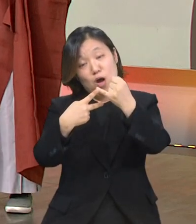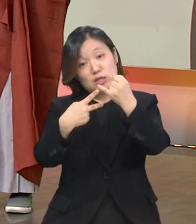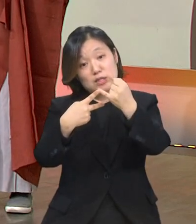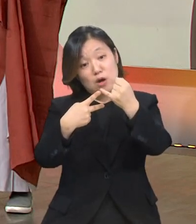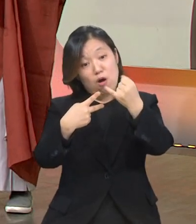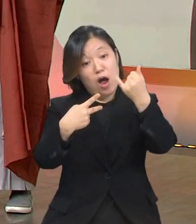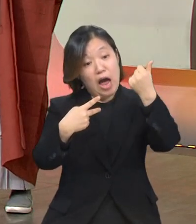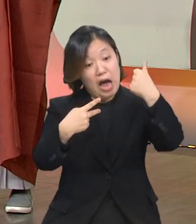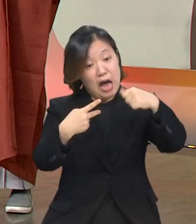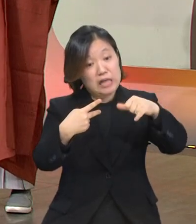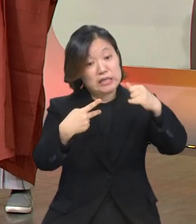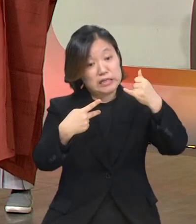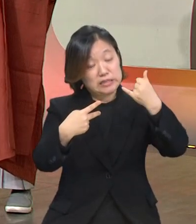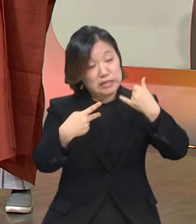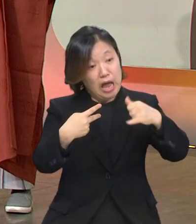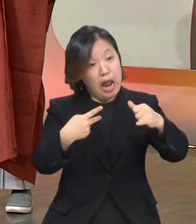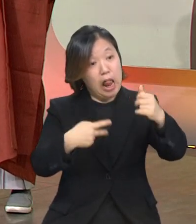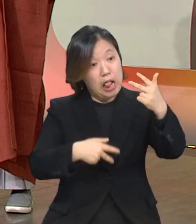자식들은